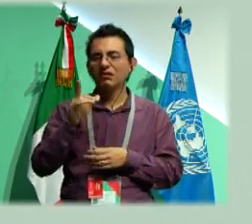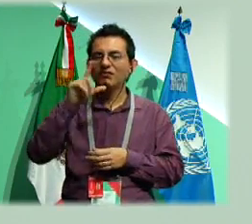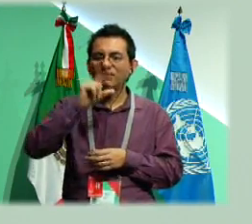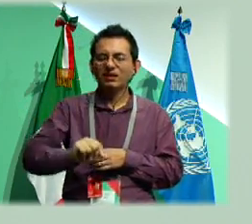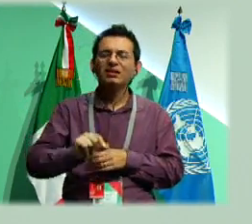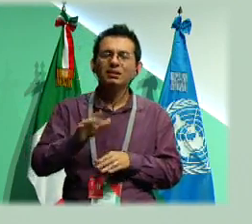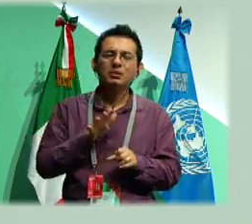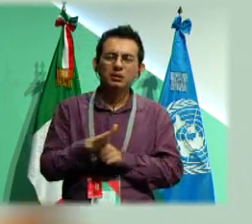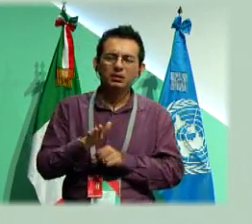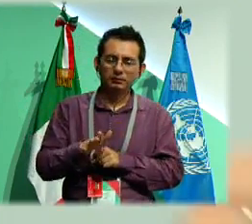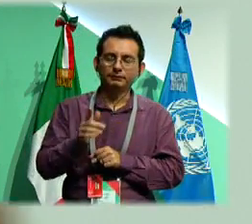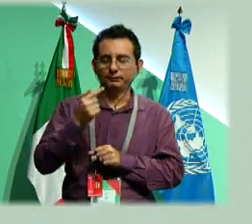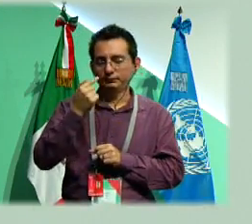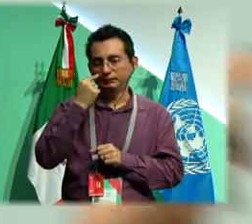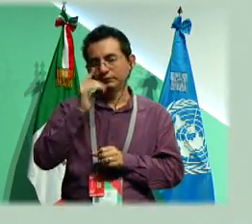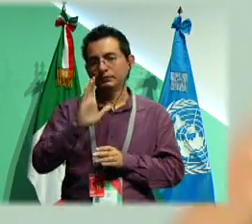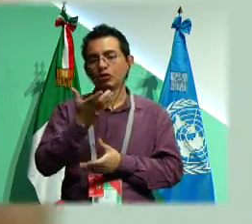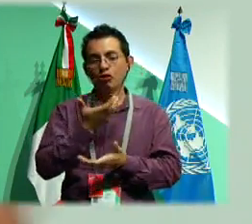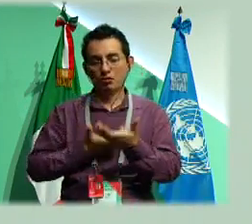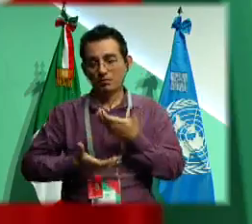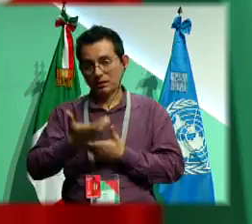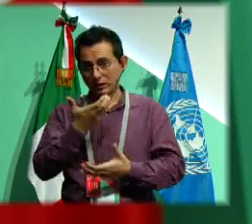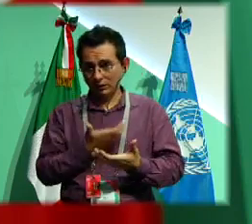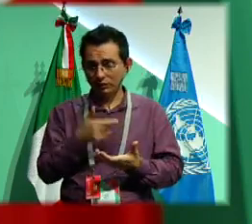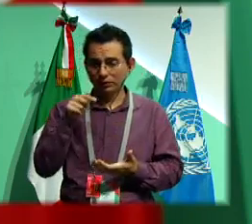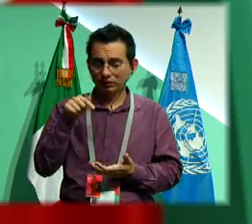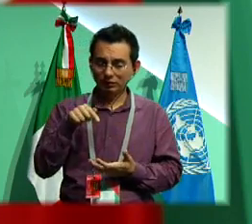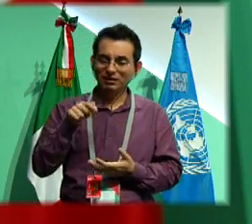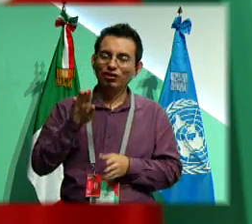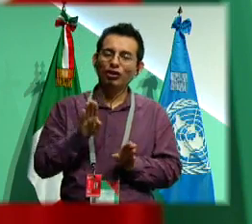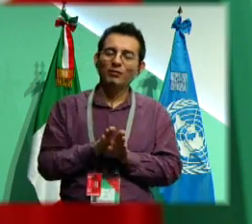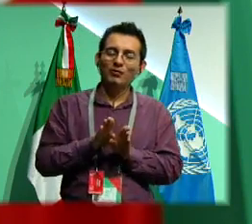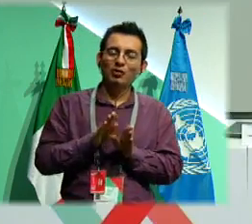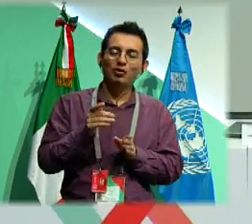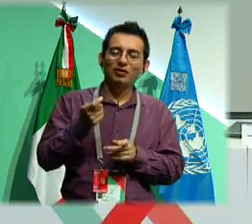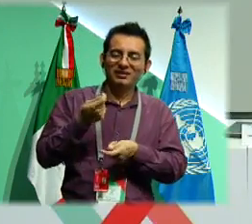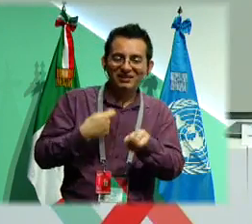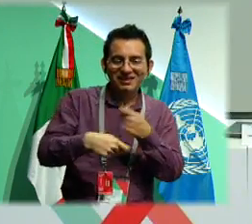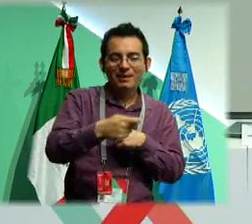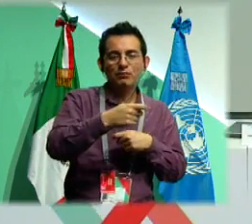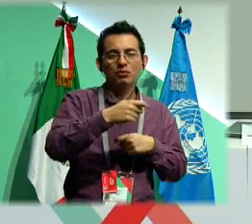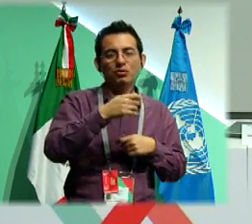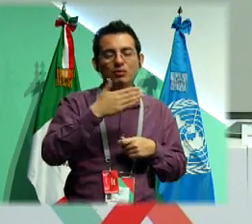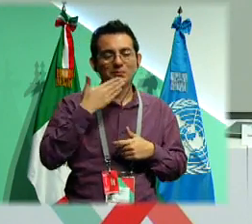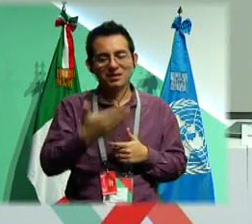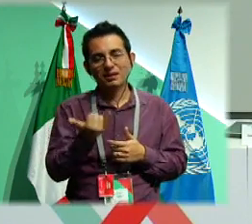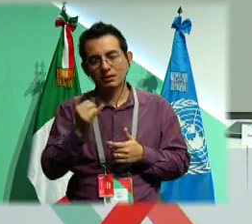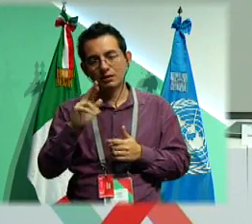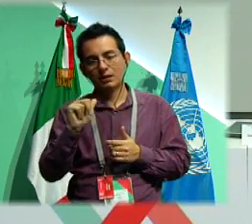notre économie est le commerce, c'est-à-dire les échanges de biens et de services avec le reste du